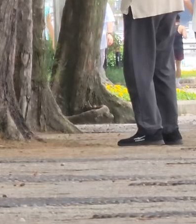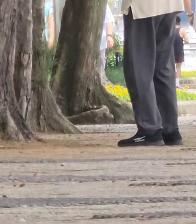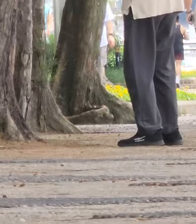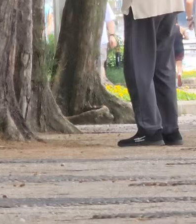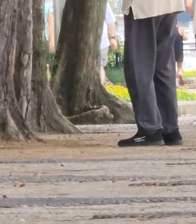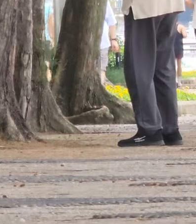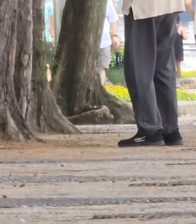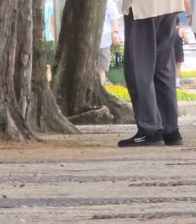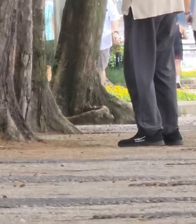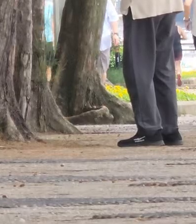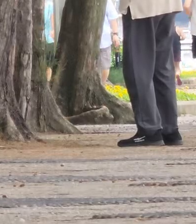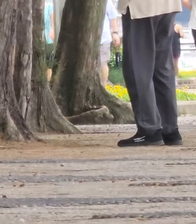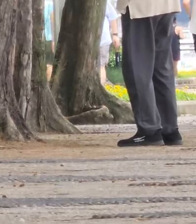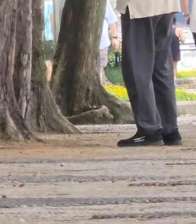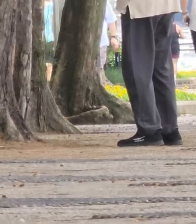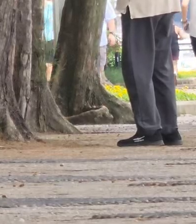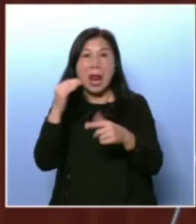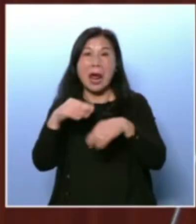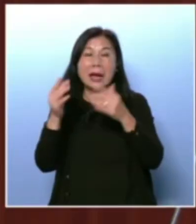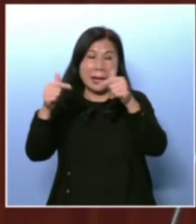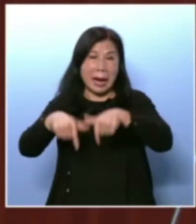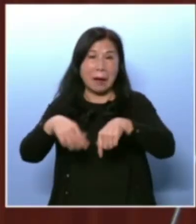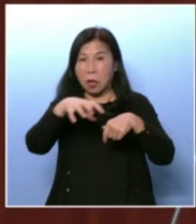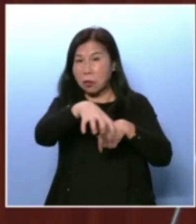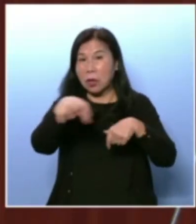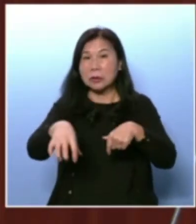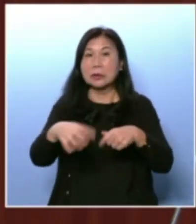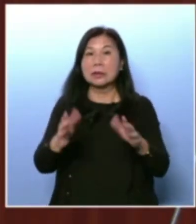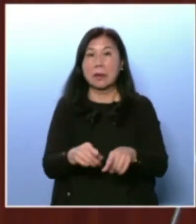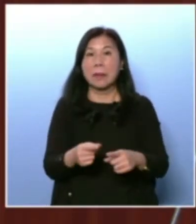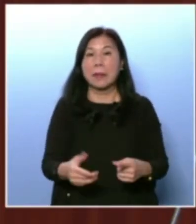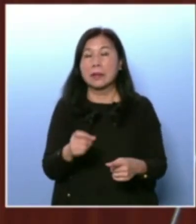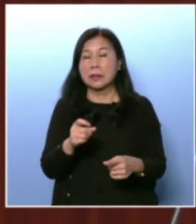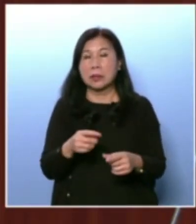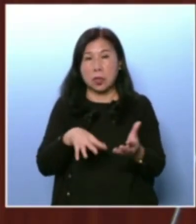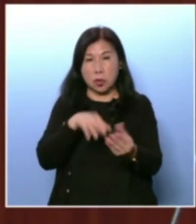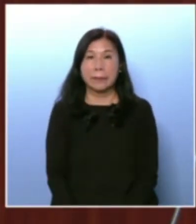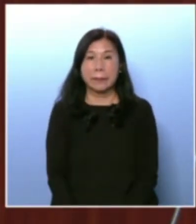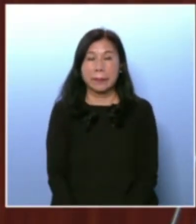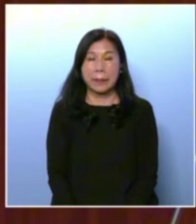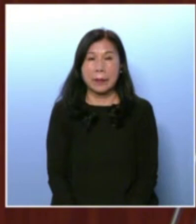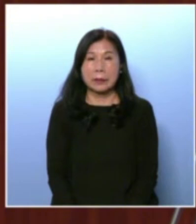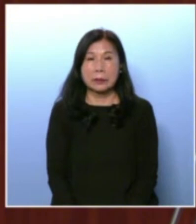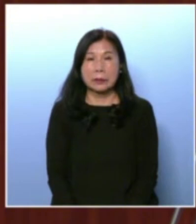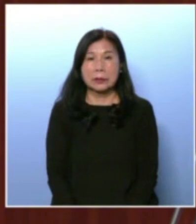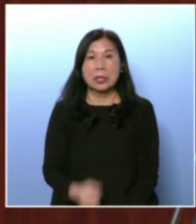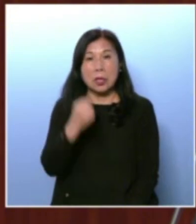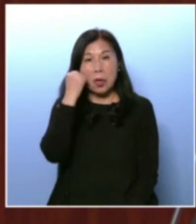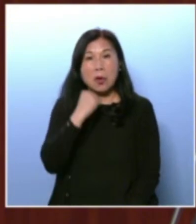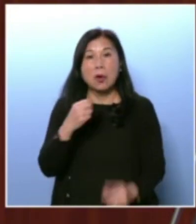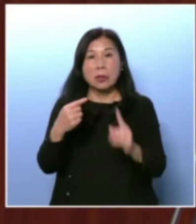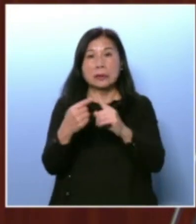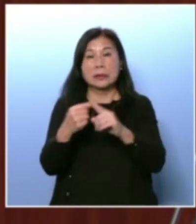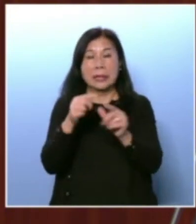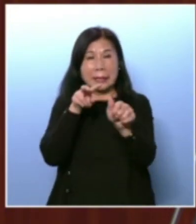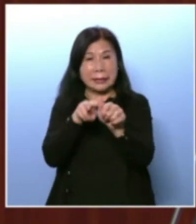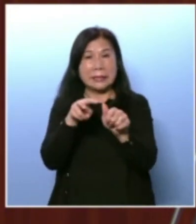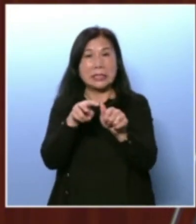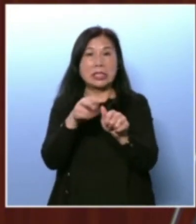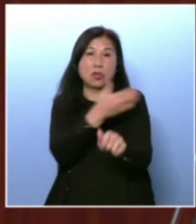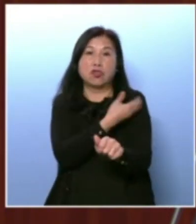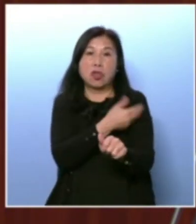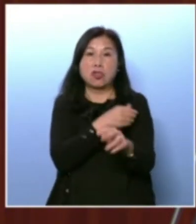荃湾和南区试行地区服务及关爱队伍支援长者及照顾者计